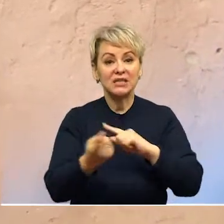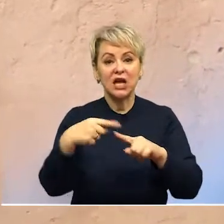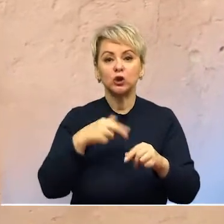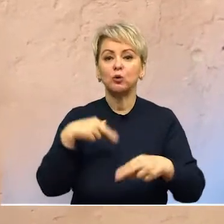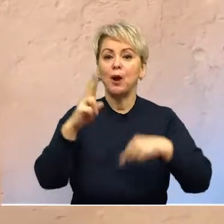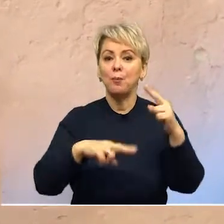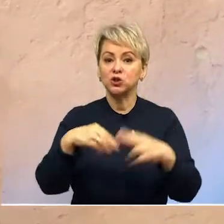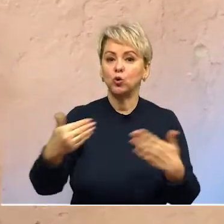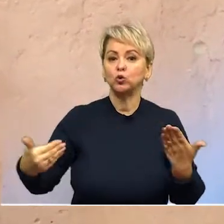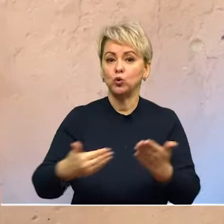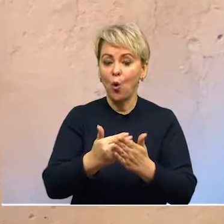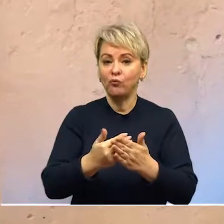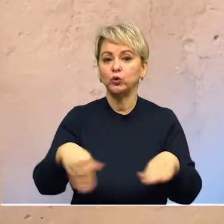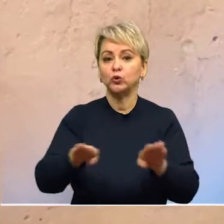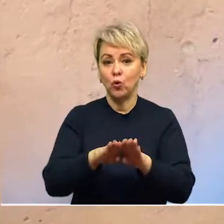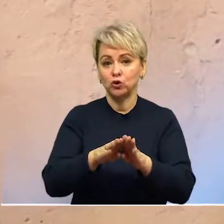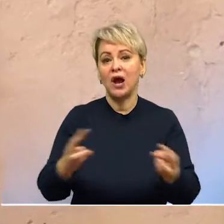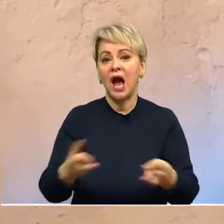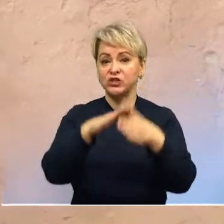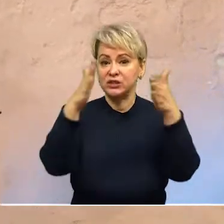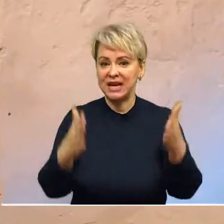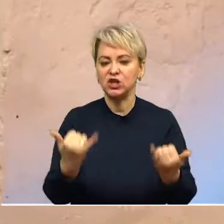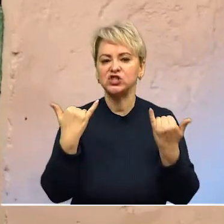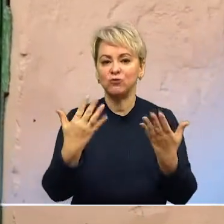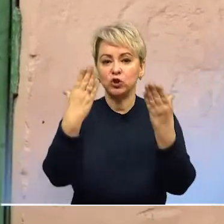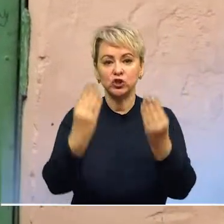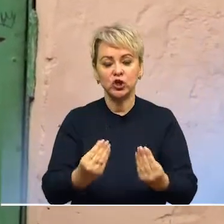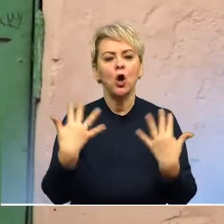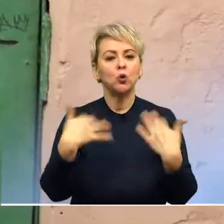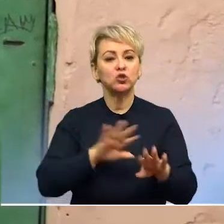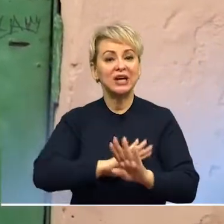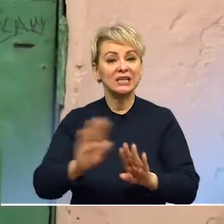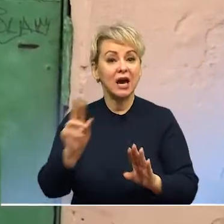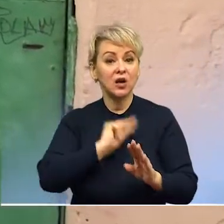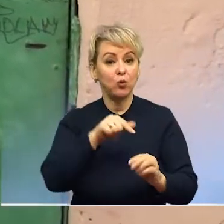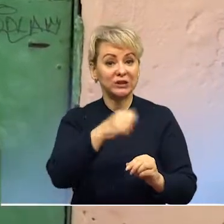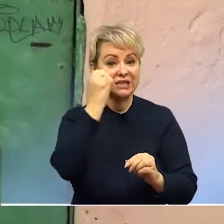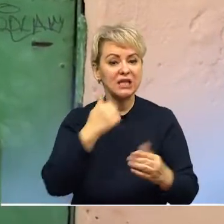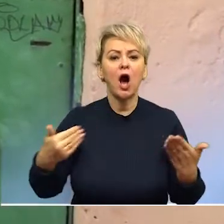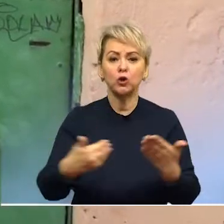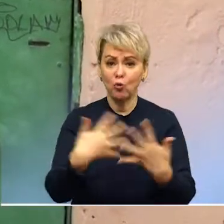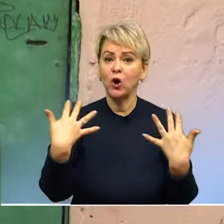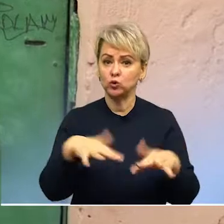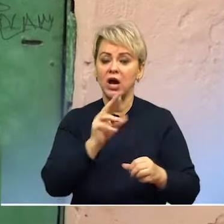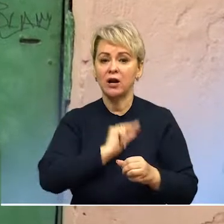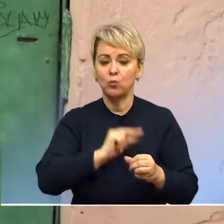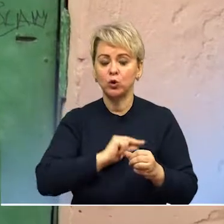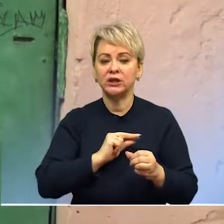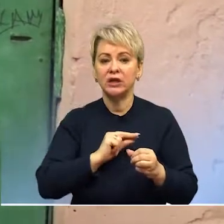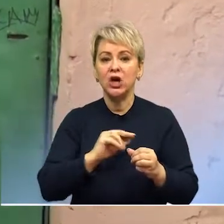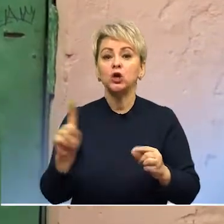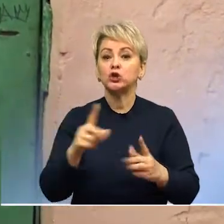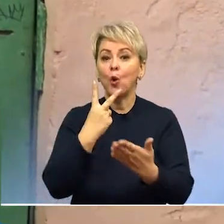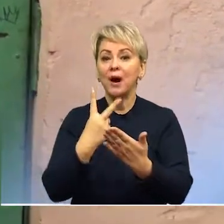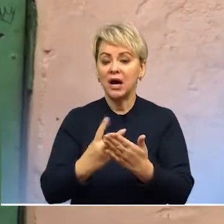мы построили новую блочно-модульную котельную. На сегодняшний день она уже не действует, так как новая введена в эксплуатацию. Ну и вот что